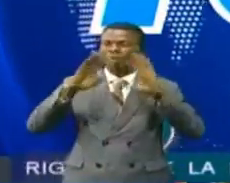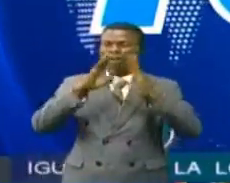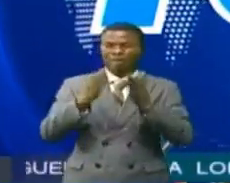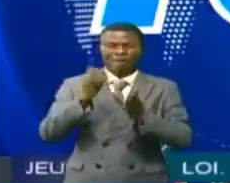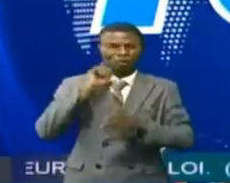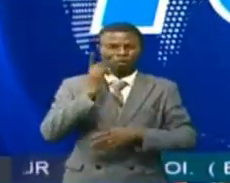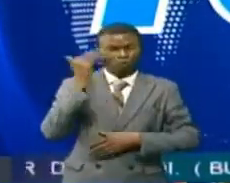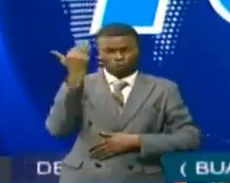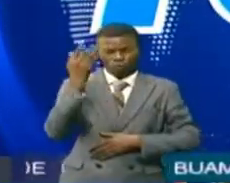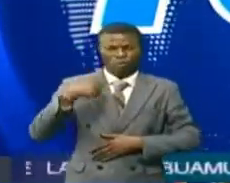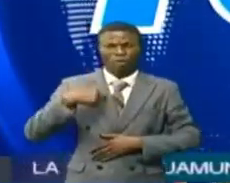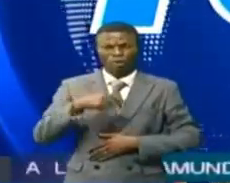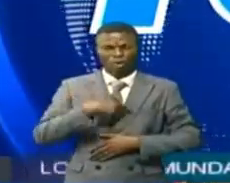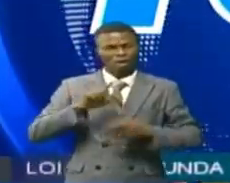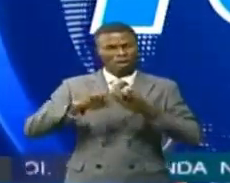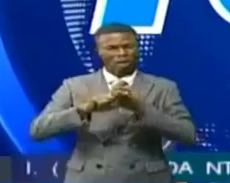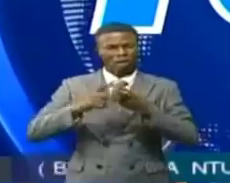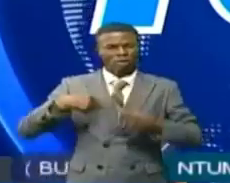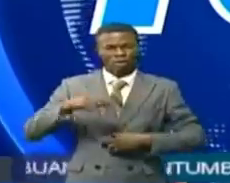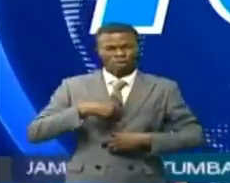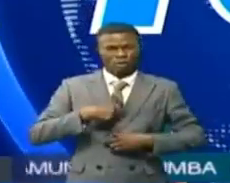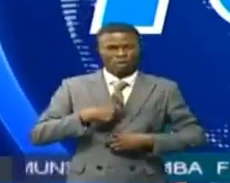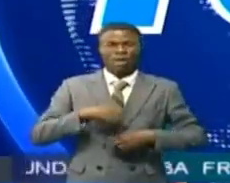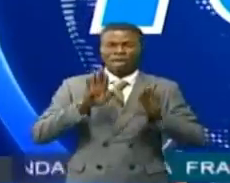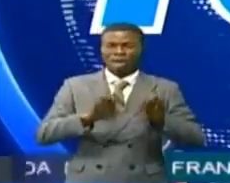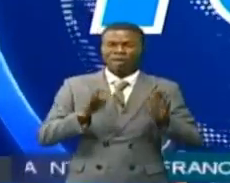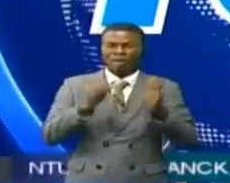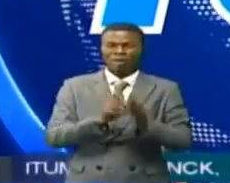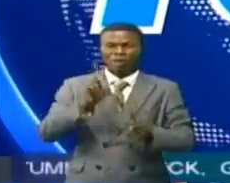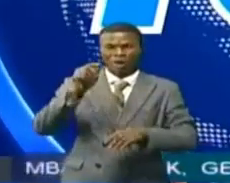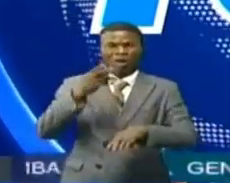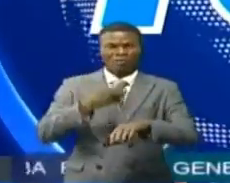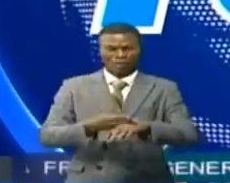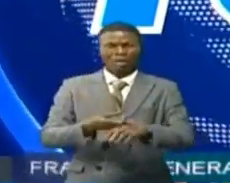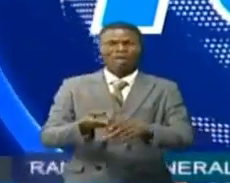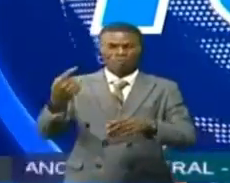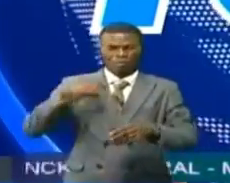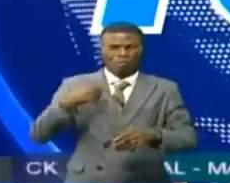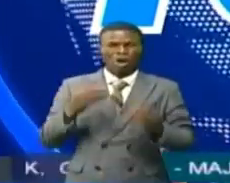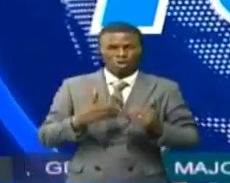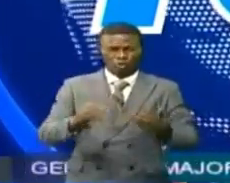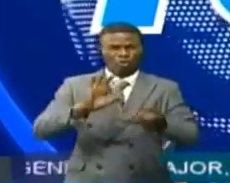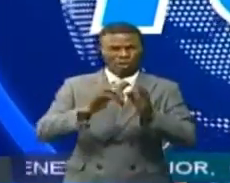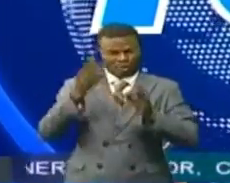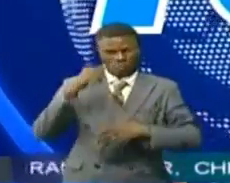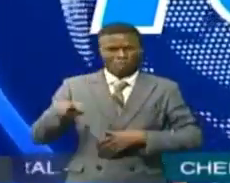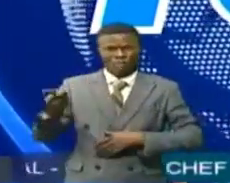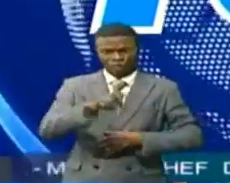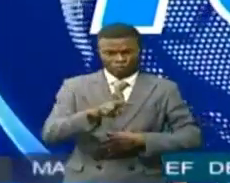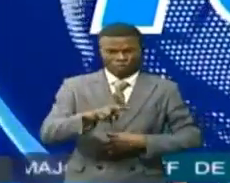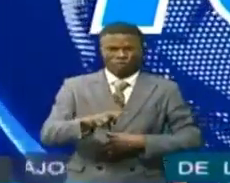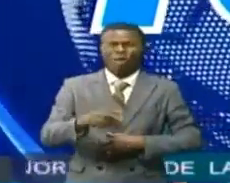votre fidélité, de votre confiance. Les prochaines 30 minutes d'information vont seront livrées par Patrick et